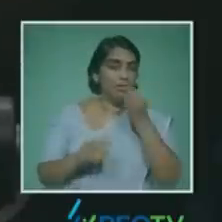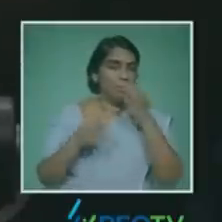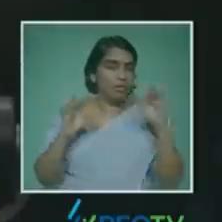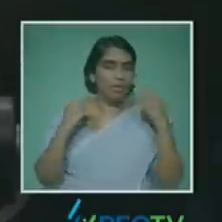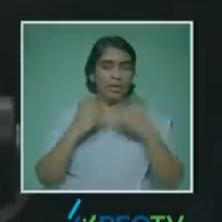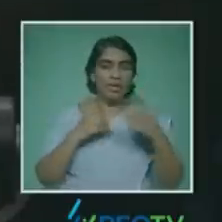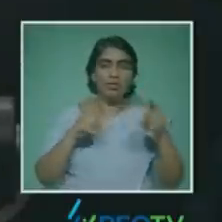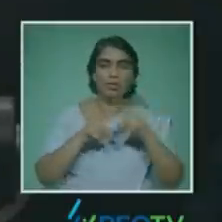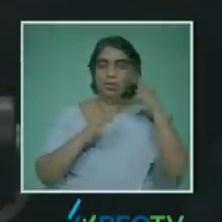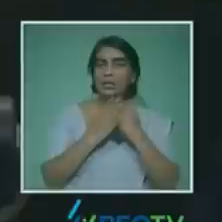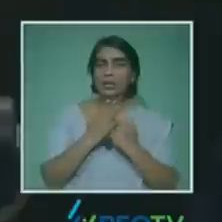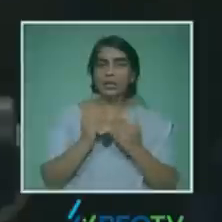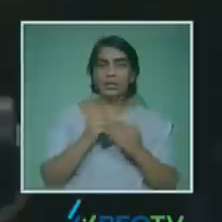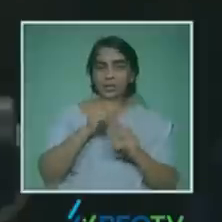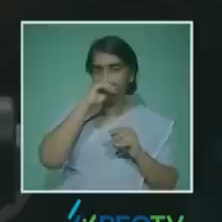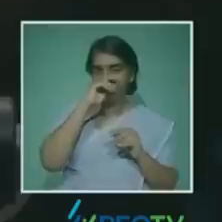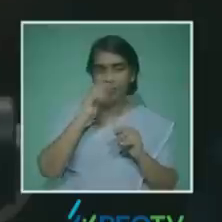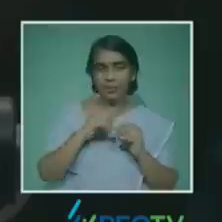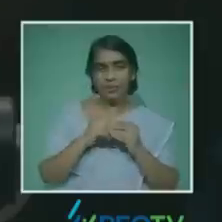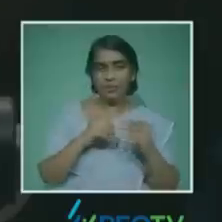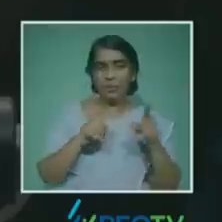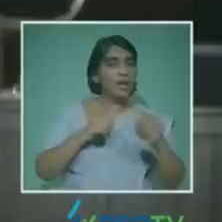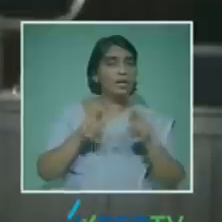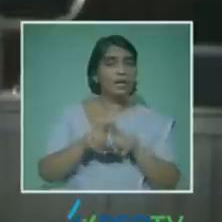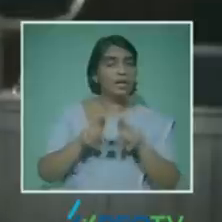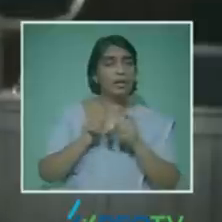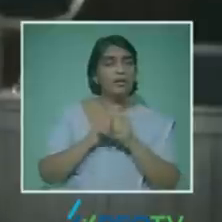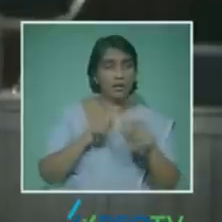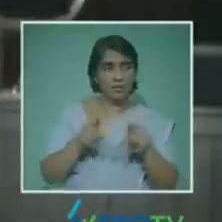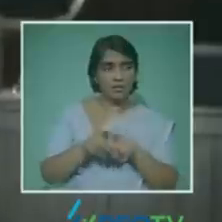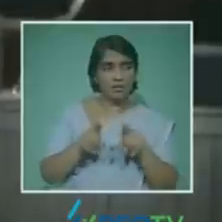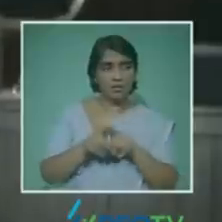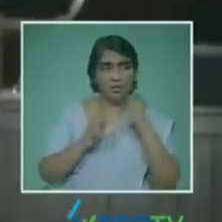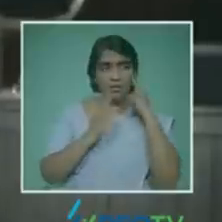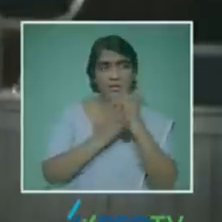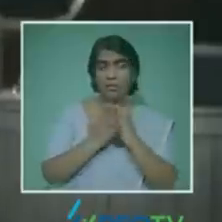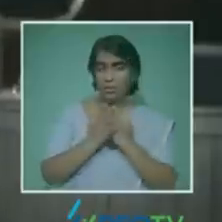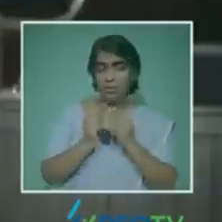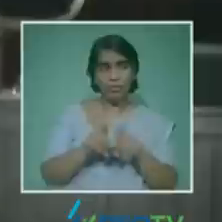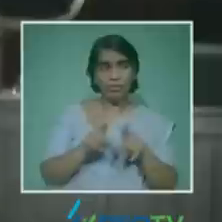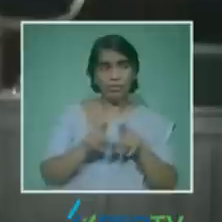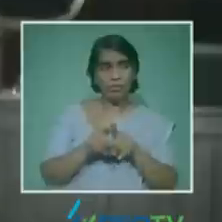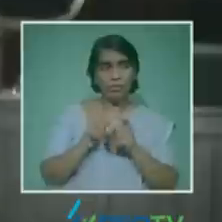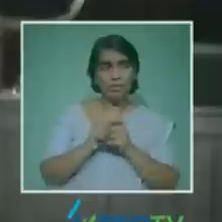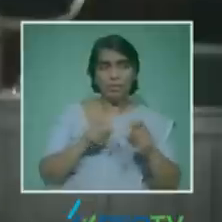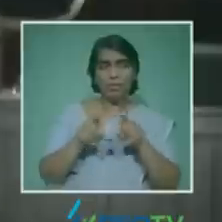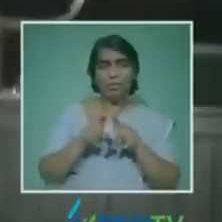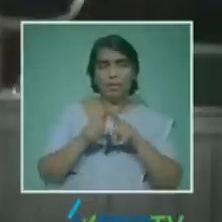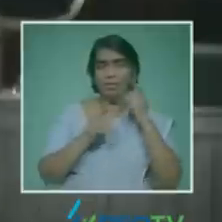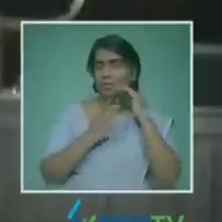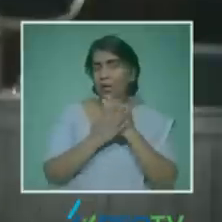අවුරුද්ද වෙනකොට ඒකට 115 දක්වා වැඩි වෙලා තියෙනවා. මේ ලිංගික ශ්‍රමය සූරාකෑම සම්බන්ධයෙන් කතා කරාම යම් ආකාරයේ